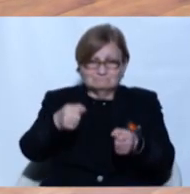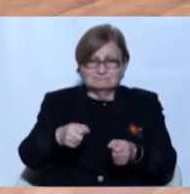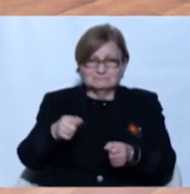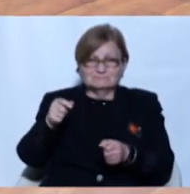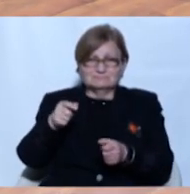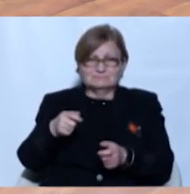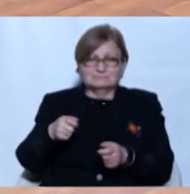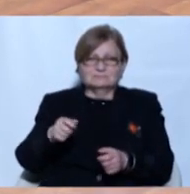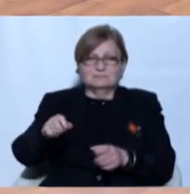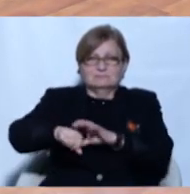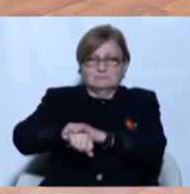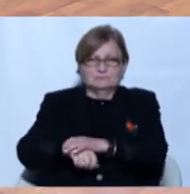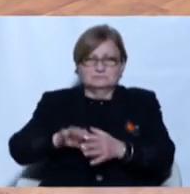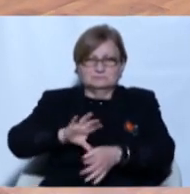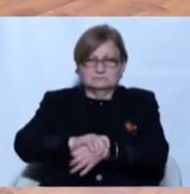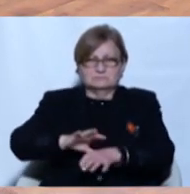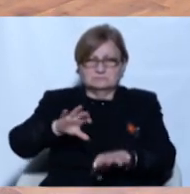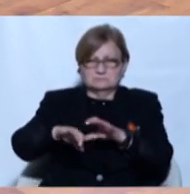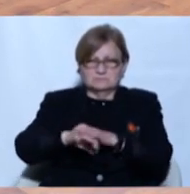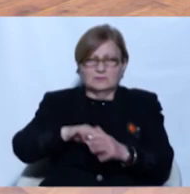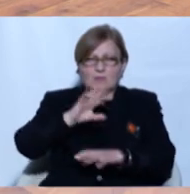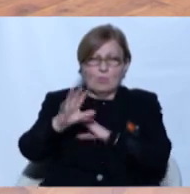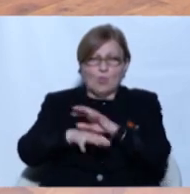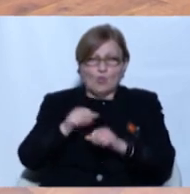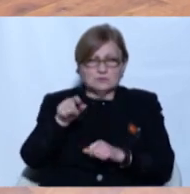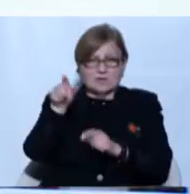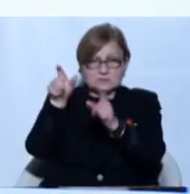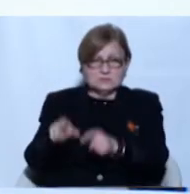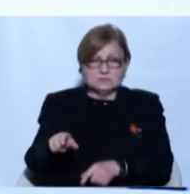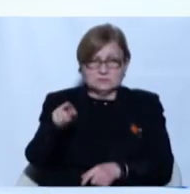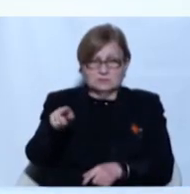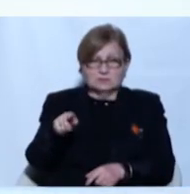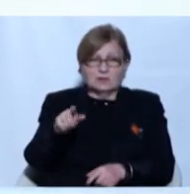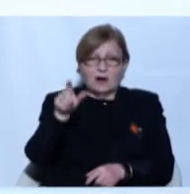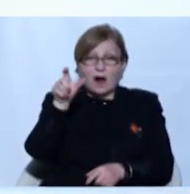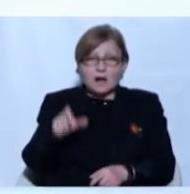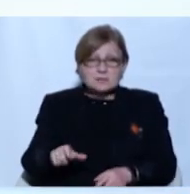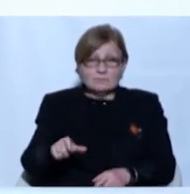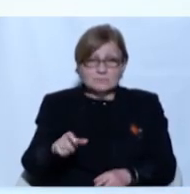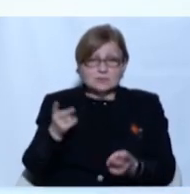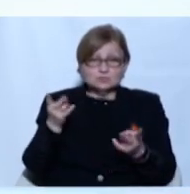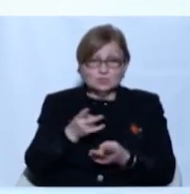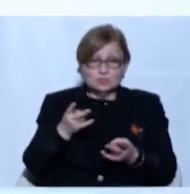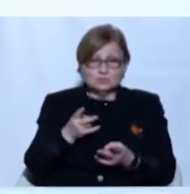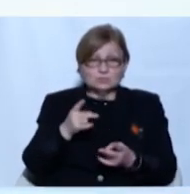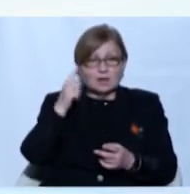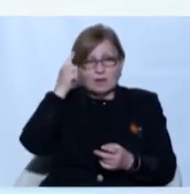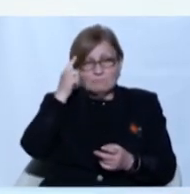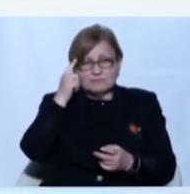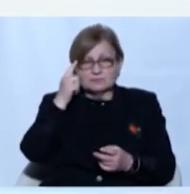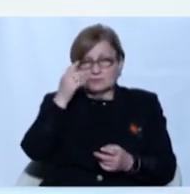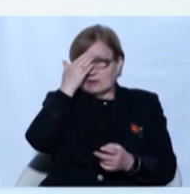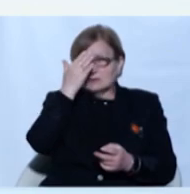და გადაუგრიხეს ხედები და გააქანეს და მოიტაცეს, წაიყვანეს ტყვედ. ადამიანი, რომელსაც უნდა თითქოს ეფიქრა